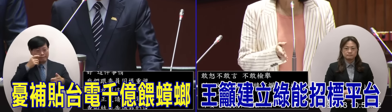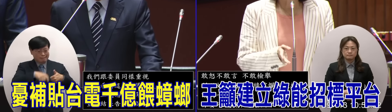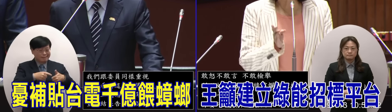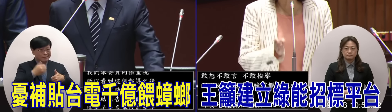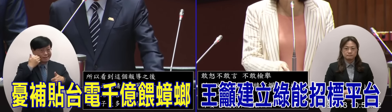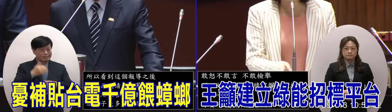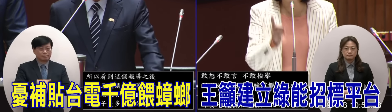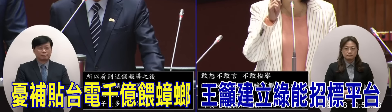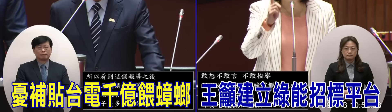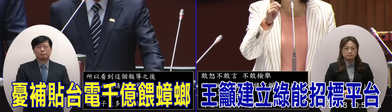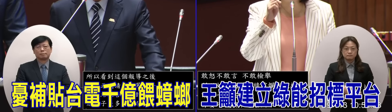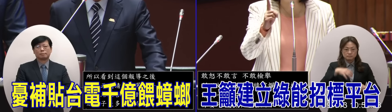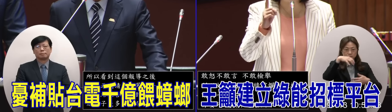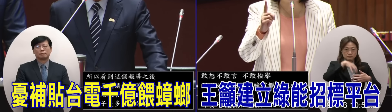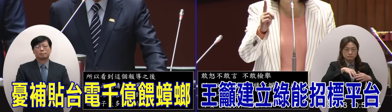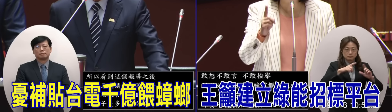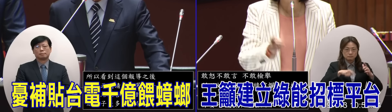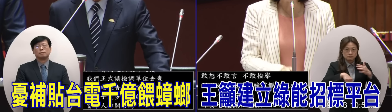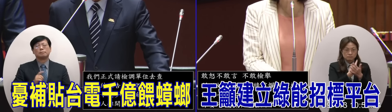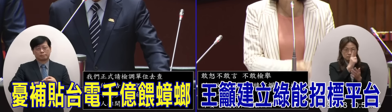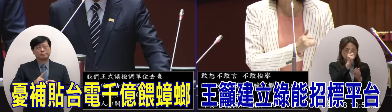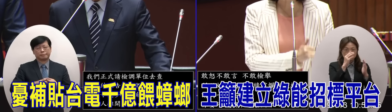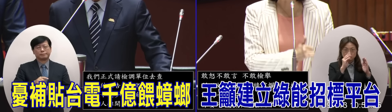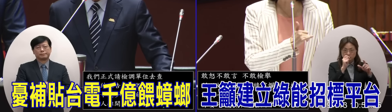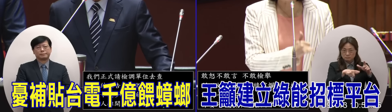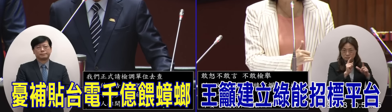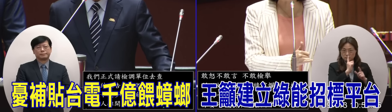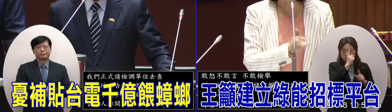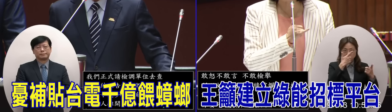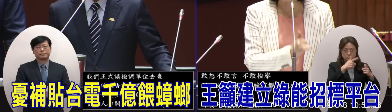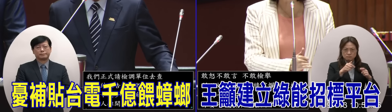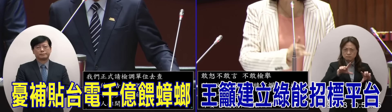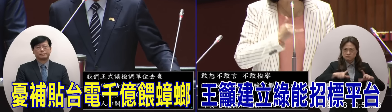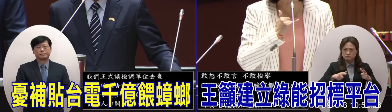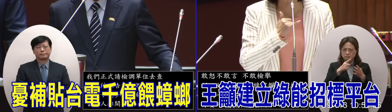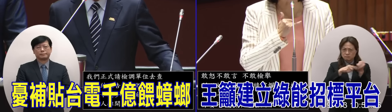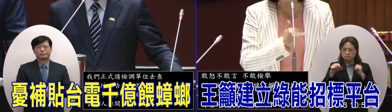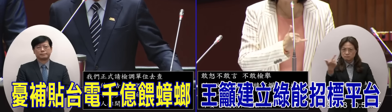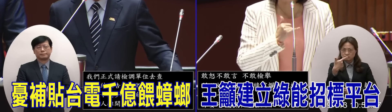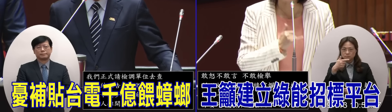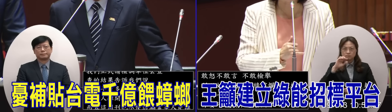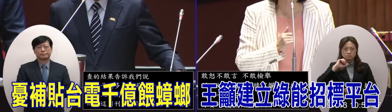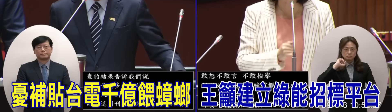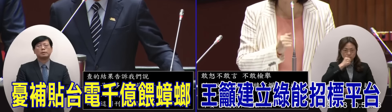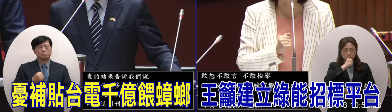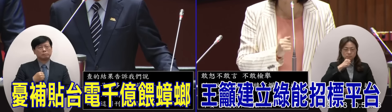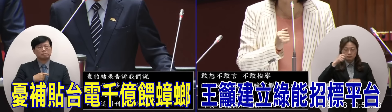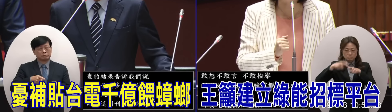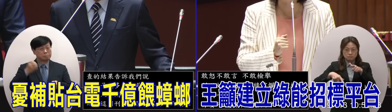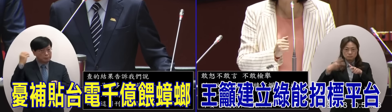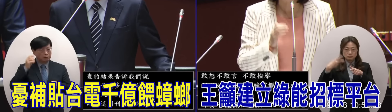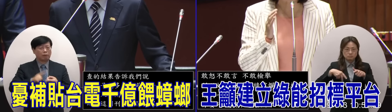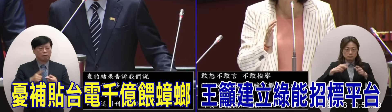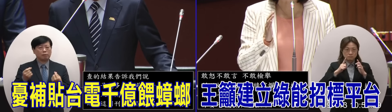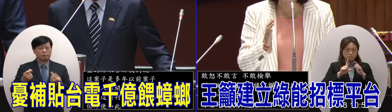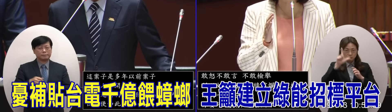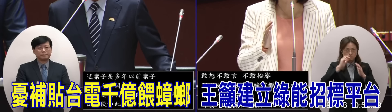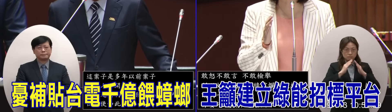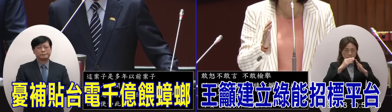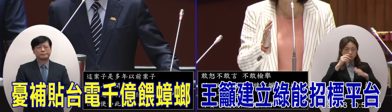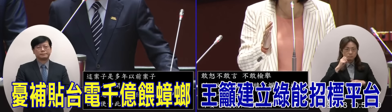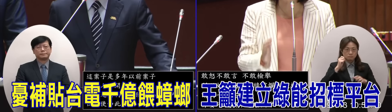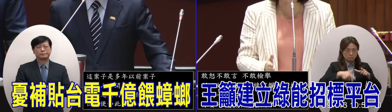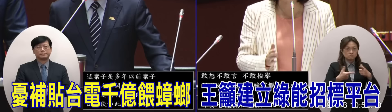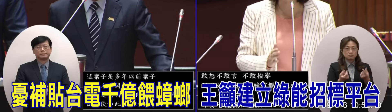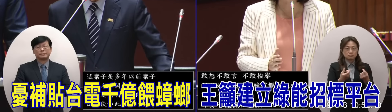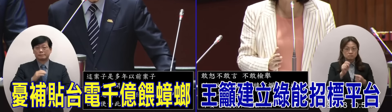即使如此， 它里面不是只有一家， 对， 它里面大概有6家，还有本土，还有台湾 的 上市公司，还有台湾的